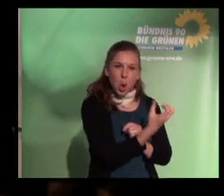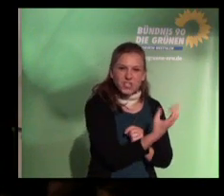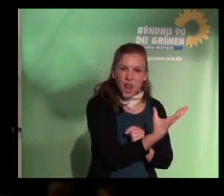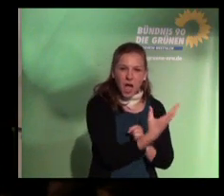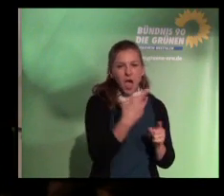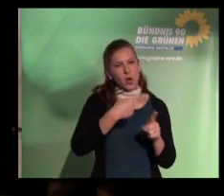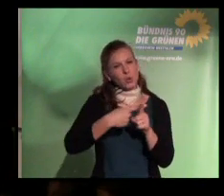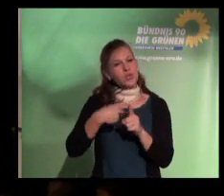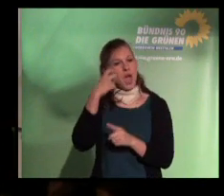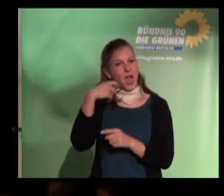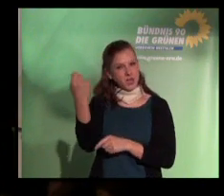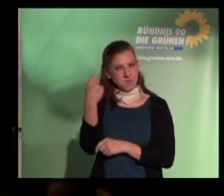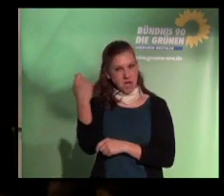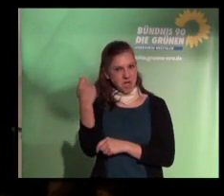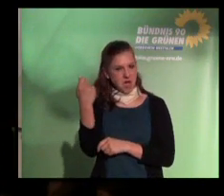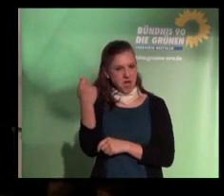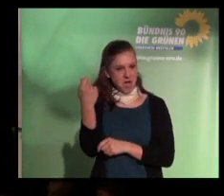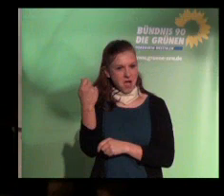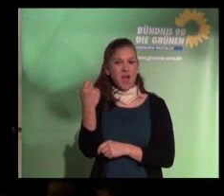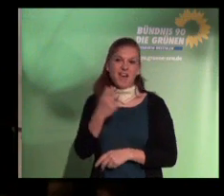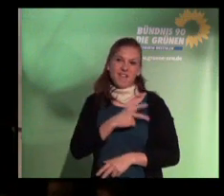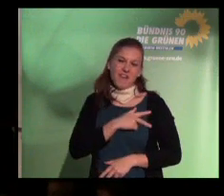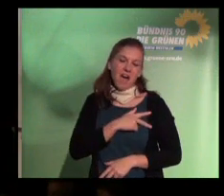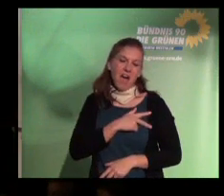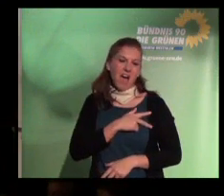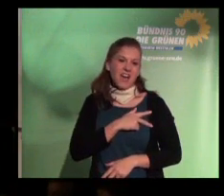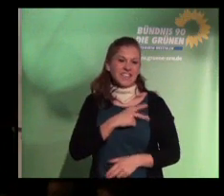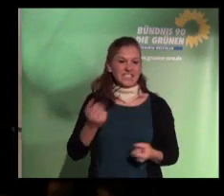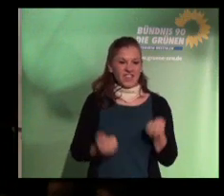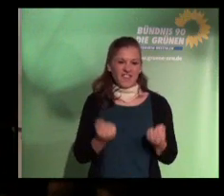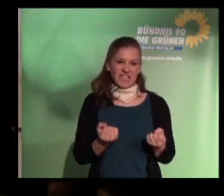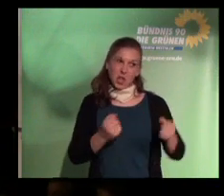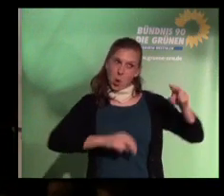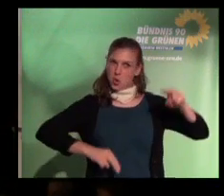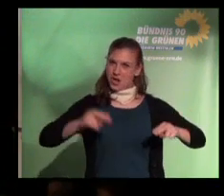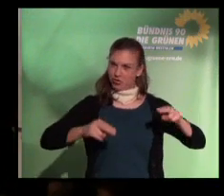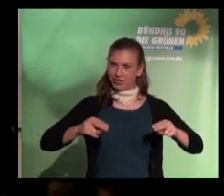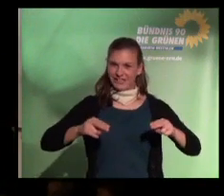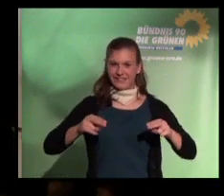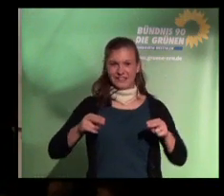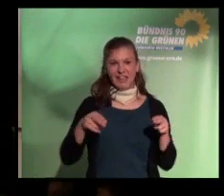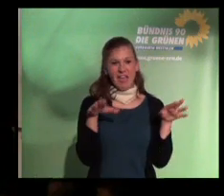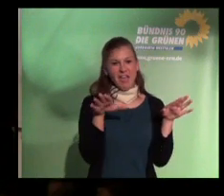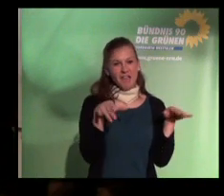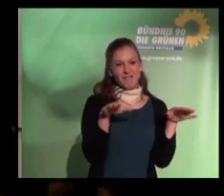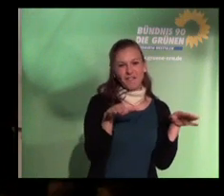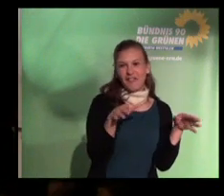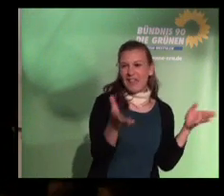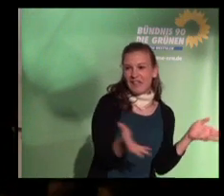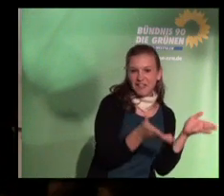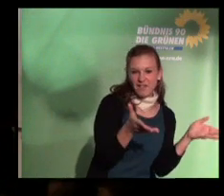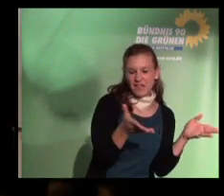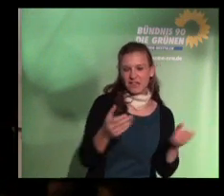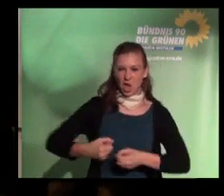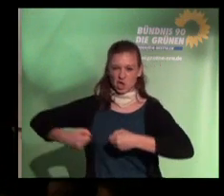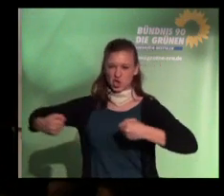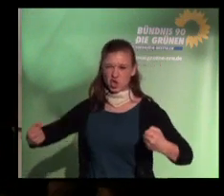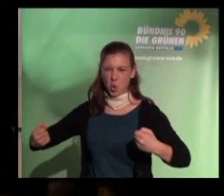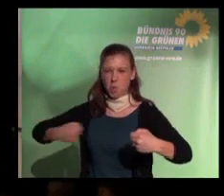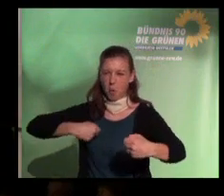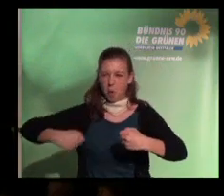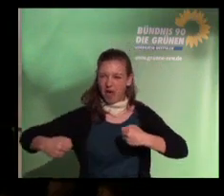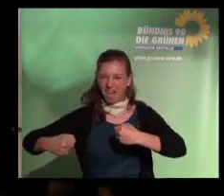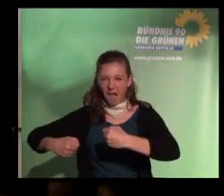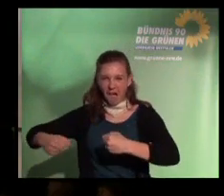Altmaier. Zugegeben in unterschiedlichen Gewichtsklassen. Ja? Fliegengewicht gegen Sumo-Ringer. Ja? Doch